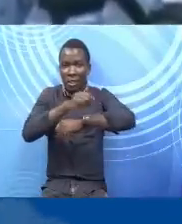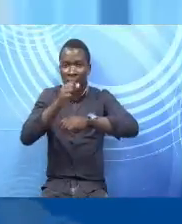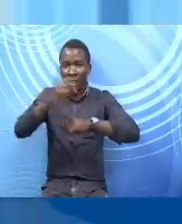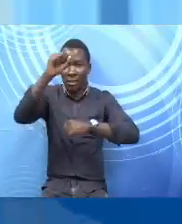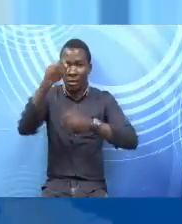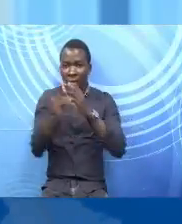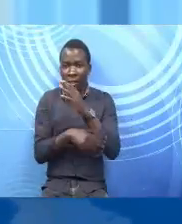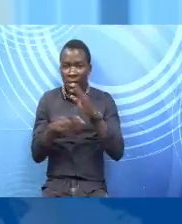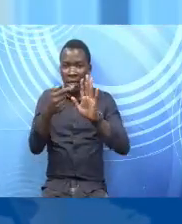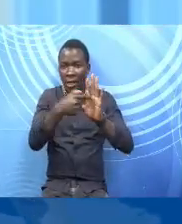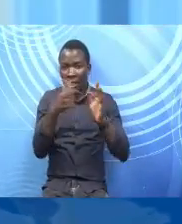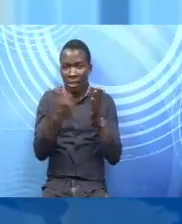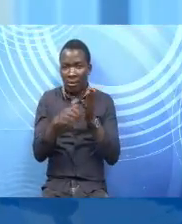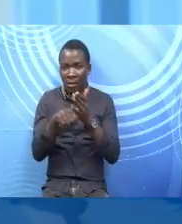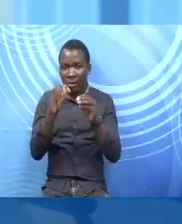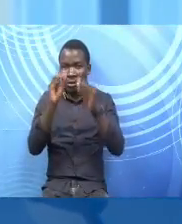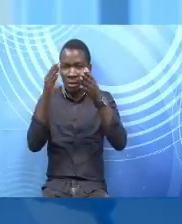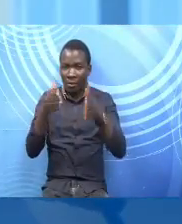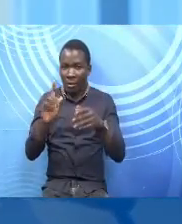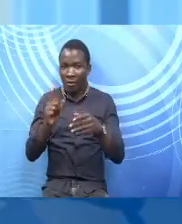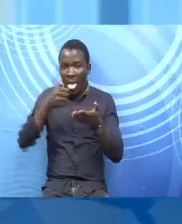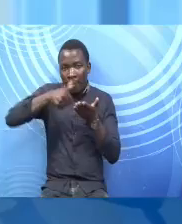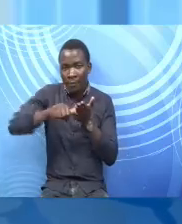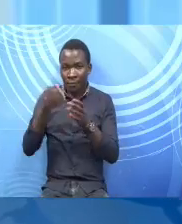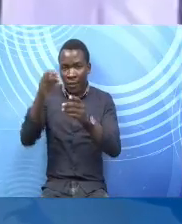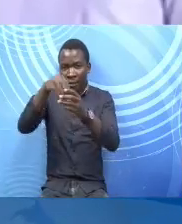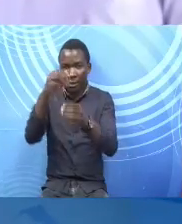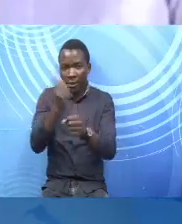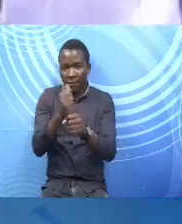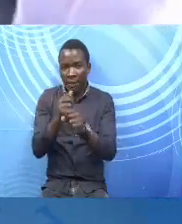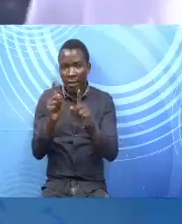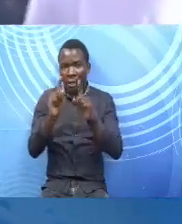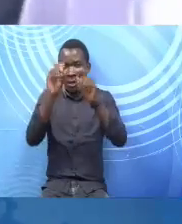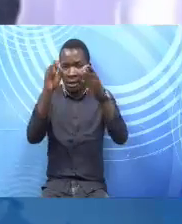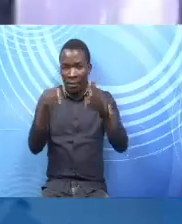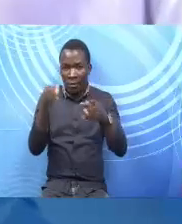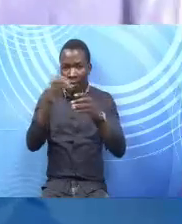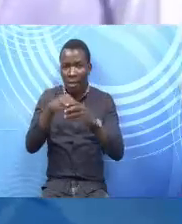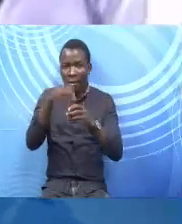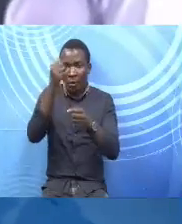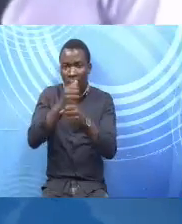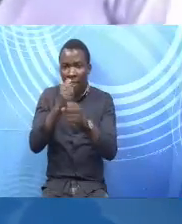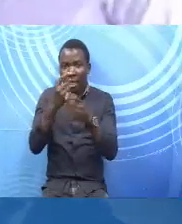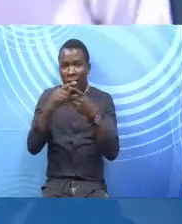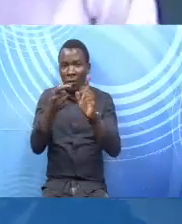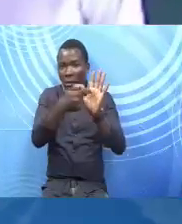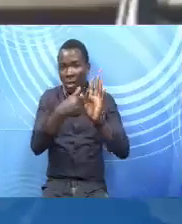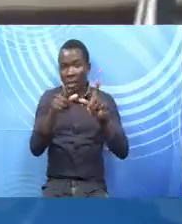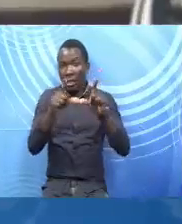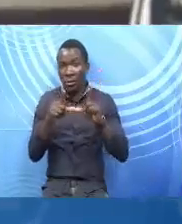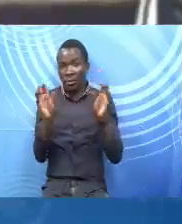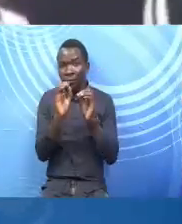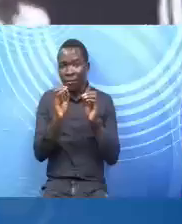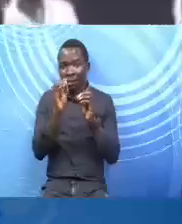itanoze abarimu badafite amabaru wabashyira mu myanya abarimu bari mu myanya bataragaragaje impamyabumenyi abarimu bashyizwe mu